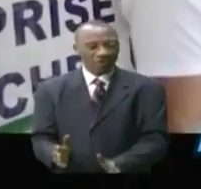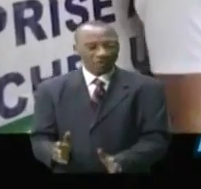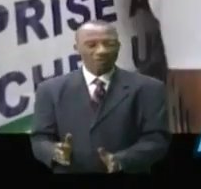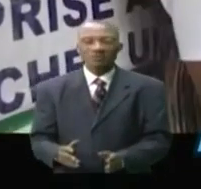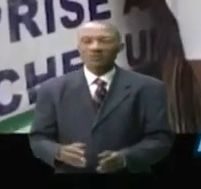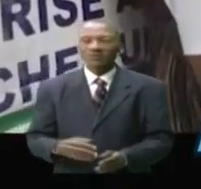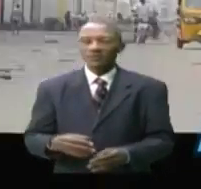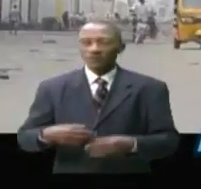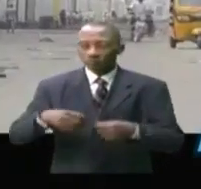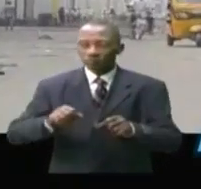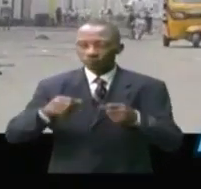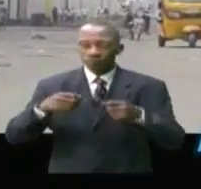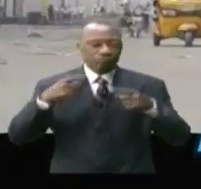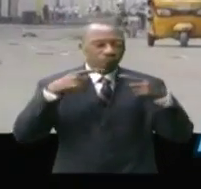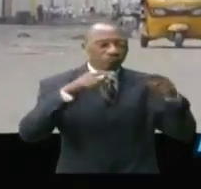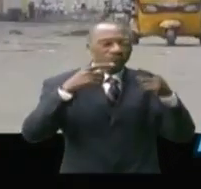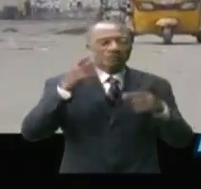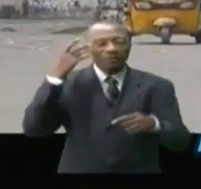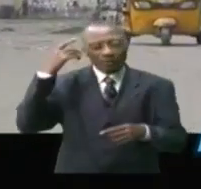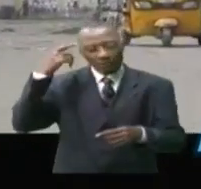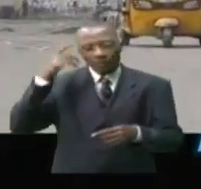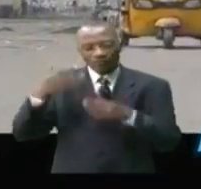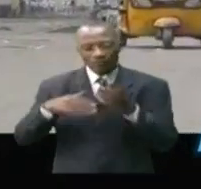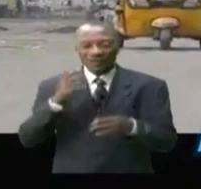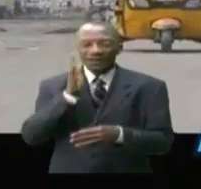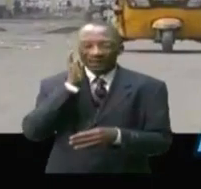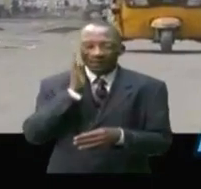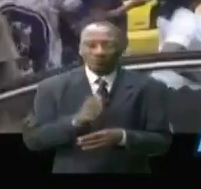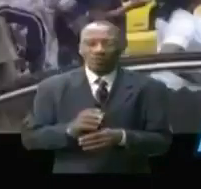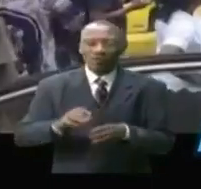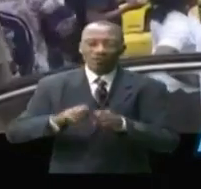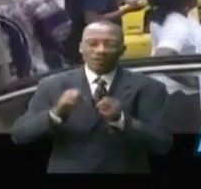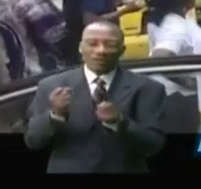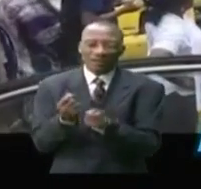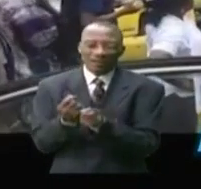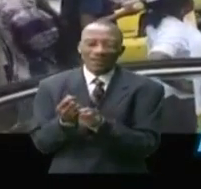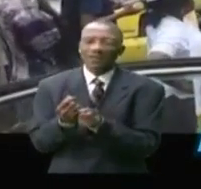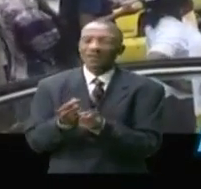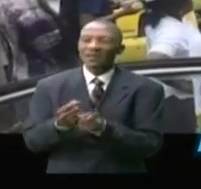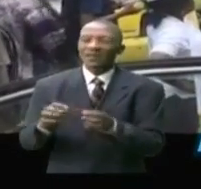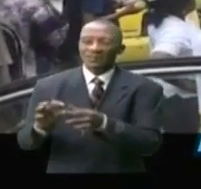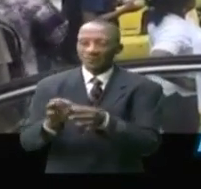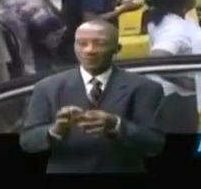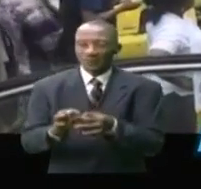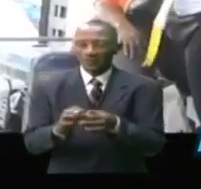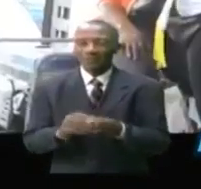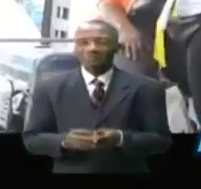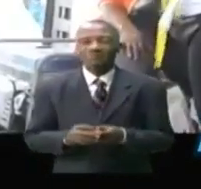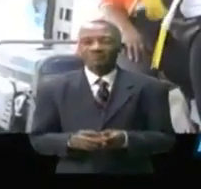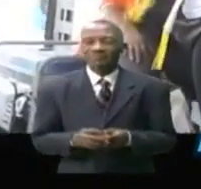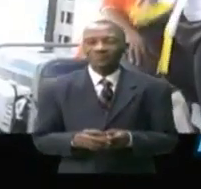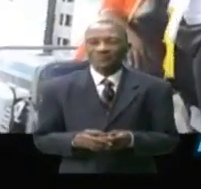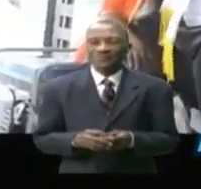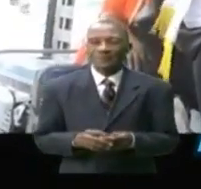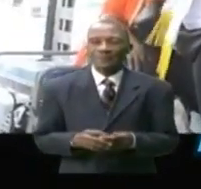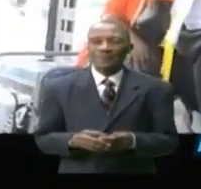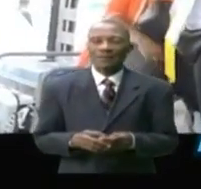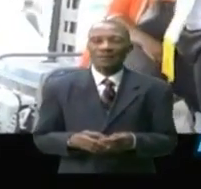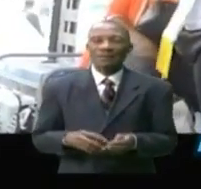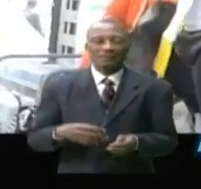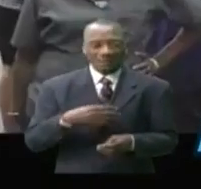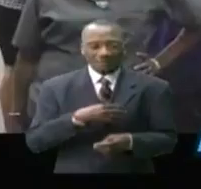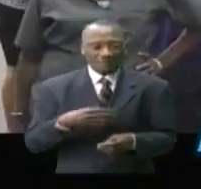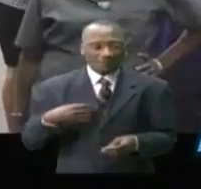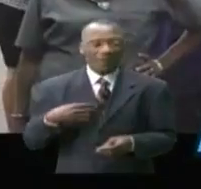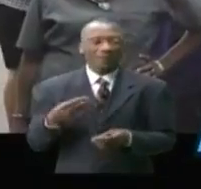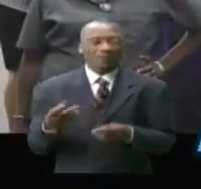de l'entrepreneuriat. Activité organisée par le cadre permanent de concertation de la femme congolaise, CAFCO, en partenariat avec l'ONU